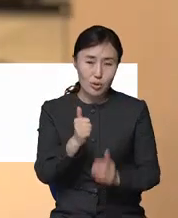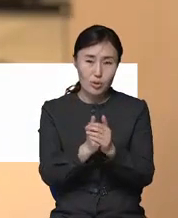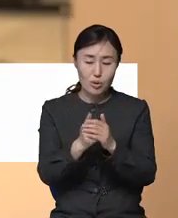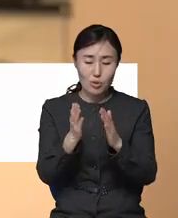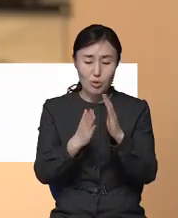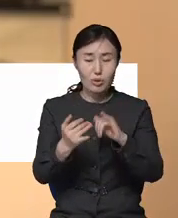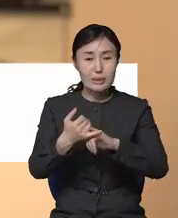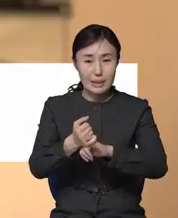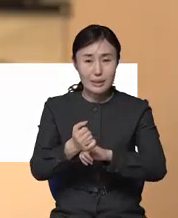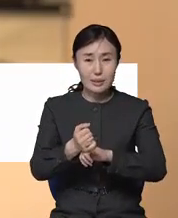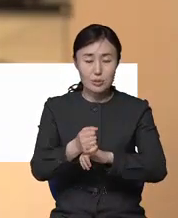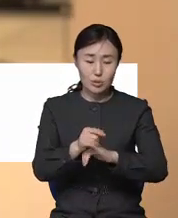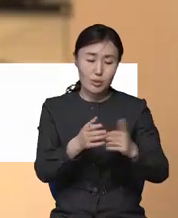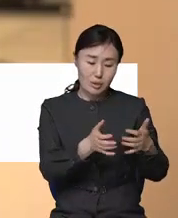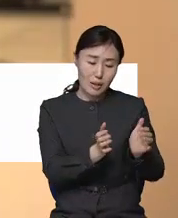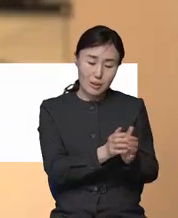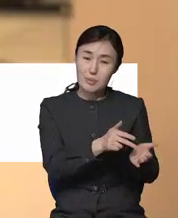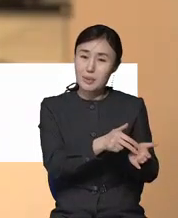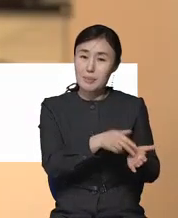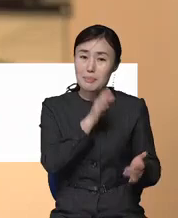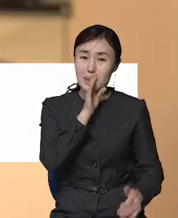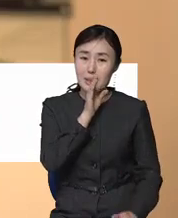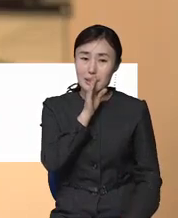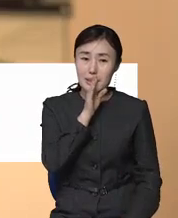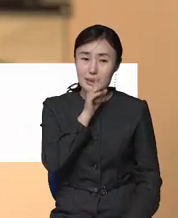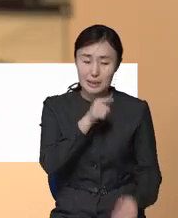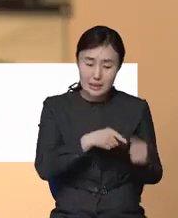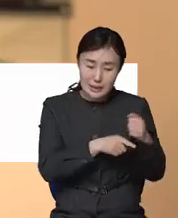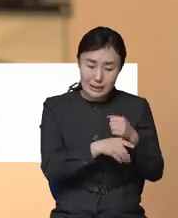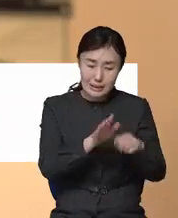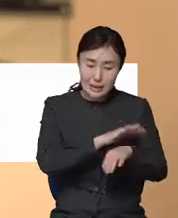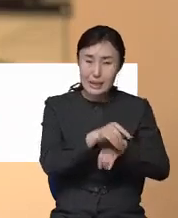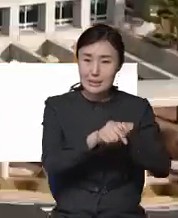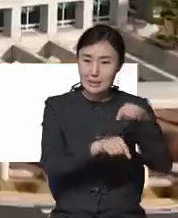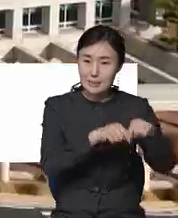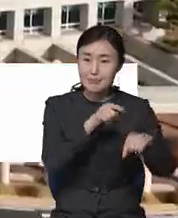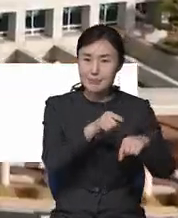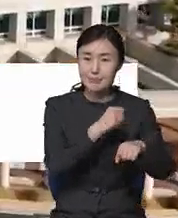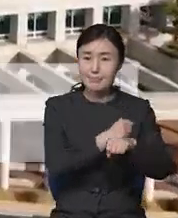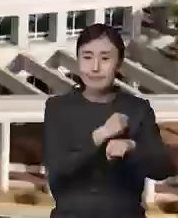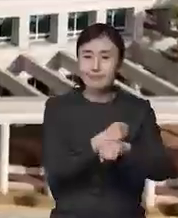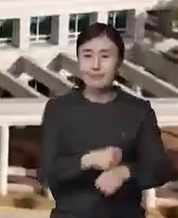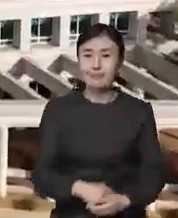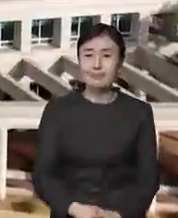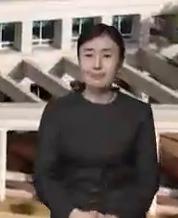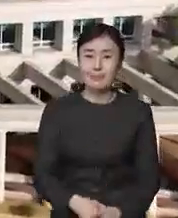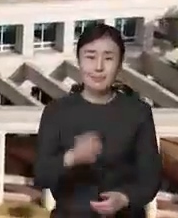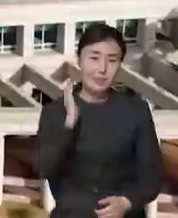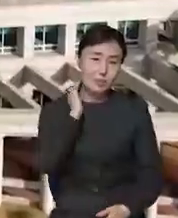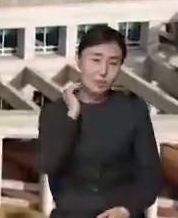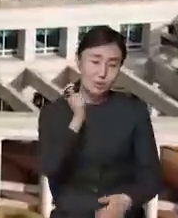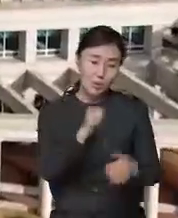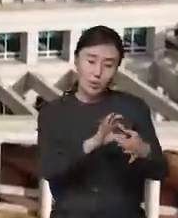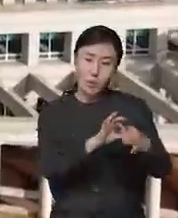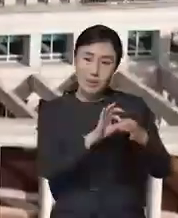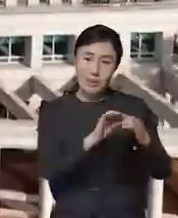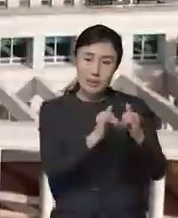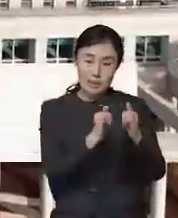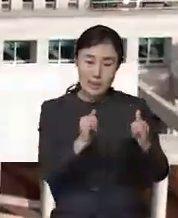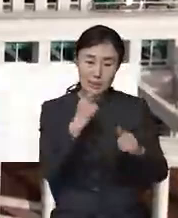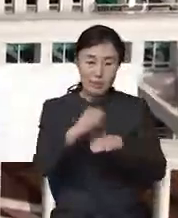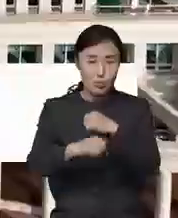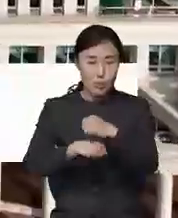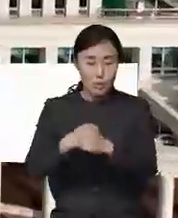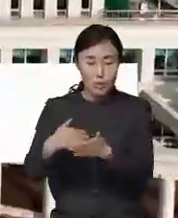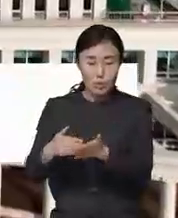당이 가지고 있는 입장이기도 합니다. 그 뜻을 잘 실천해 나가도록 할 것입니다. 대통령실 관계자는 민주당의 요구에